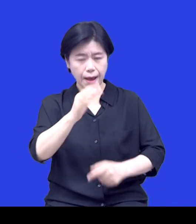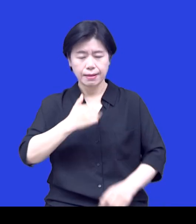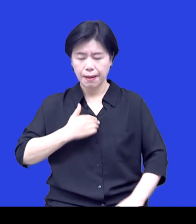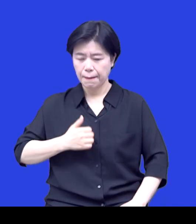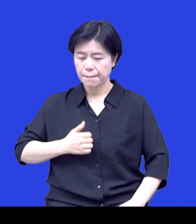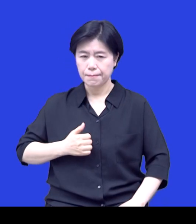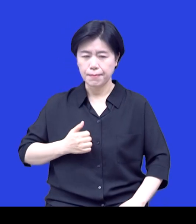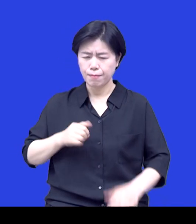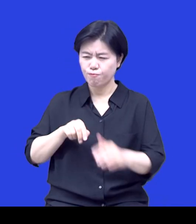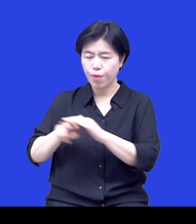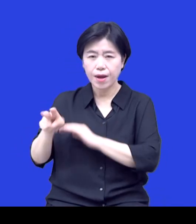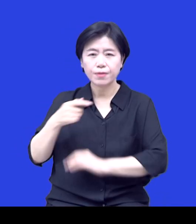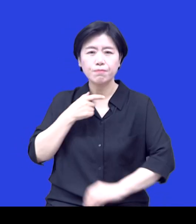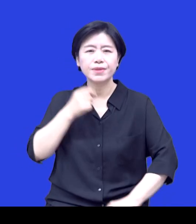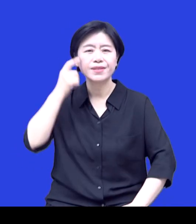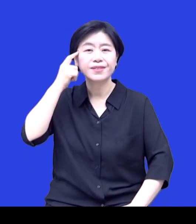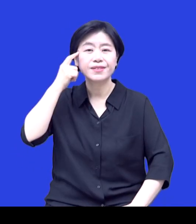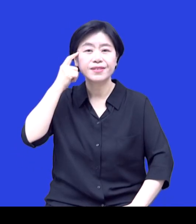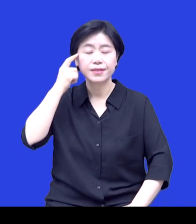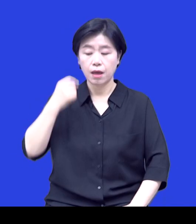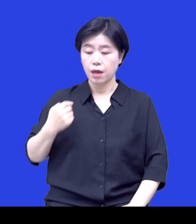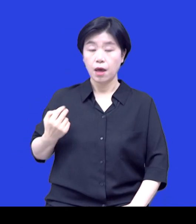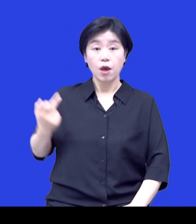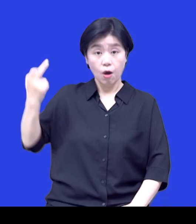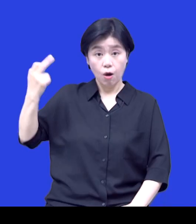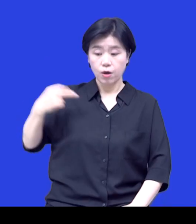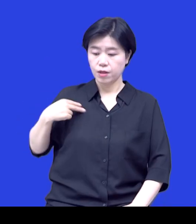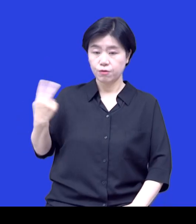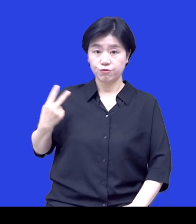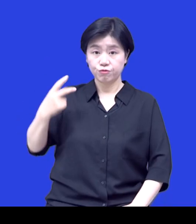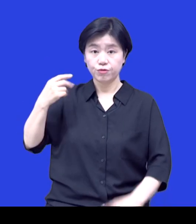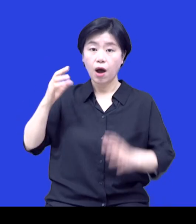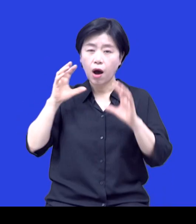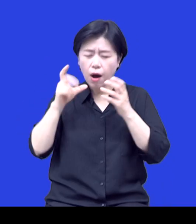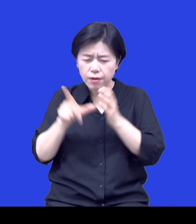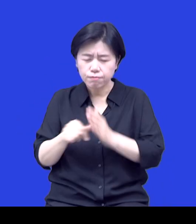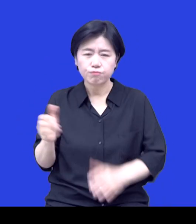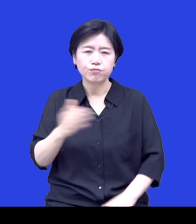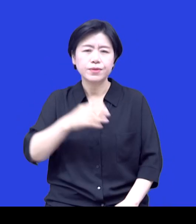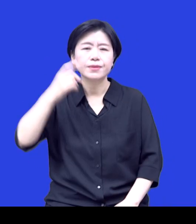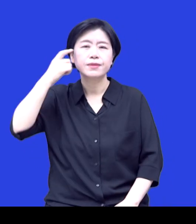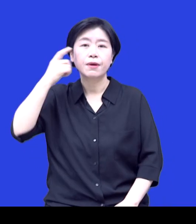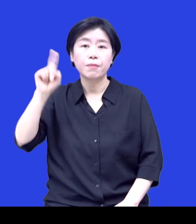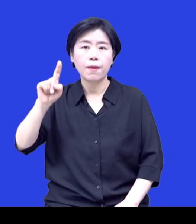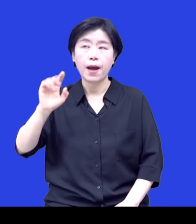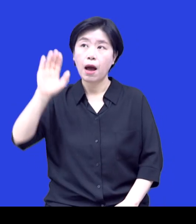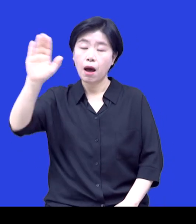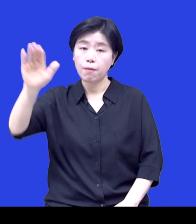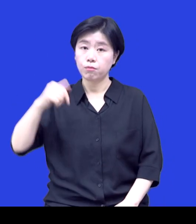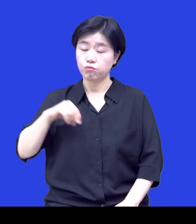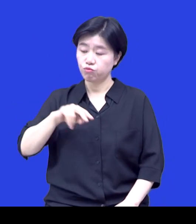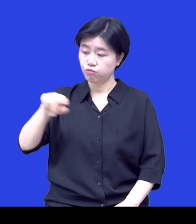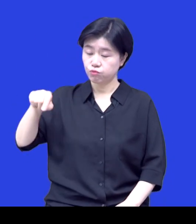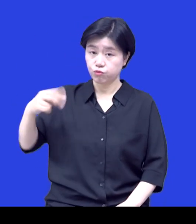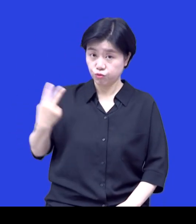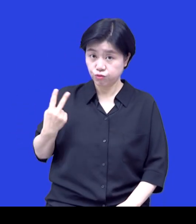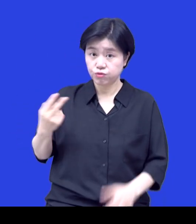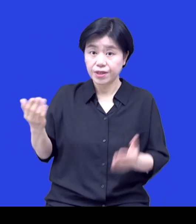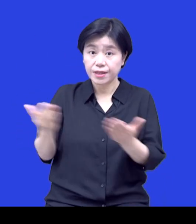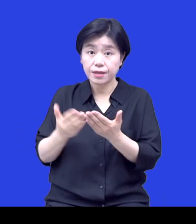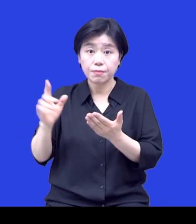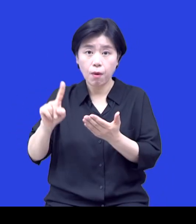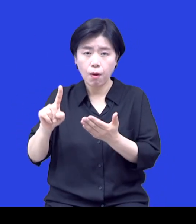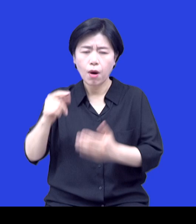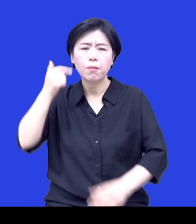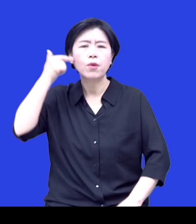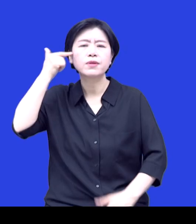때부터 결심한 게 어떤 직업을 하든 목사는 하지 말자. 이거는 가족들에게 할 짓이 아니다. 예. 우리 너무 가난하다. 그래서 예. 우리는